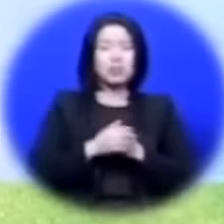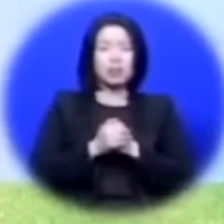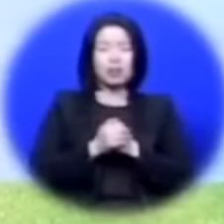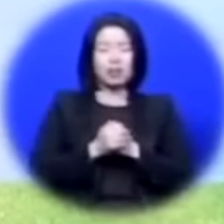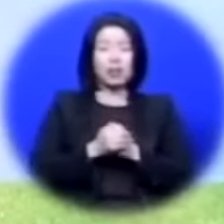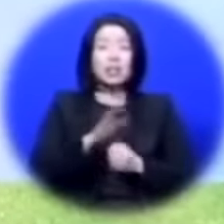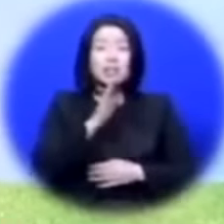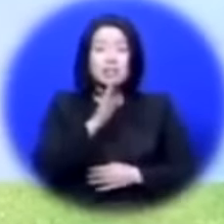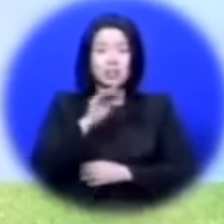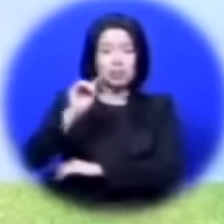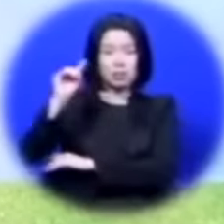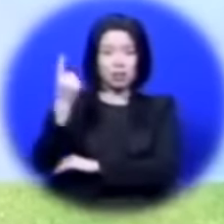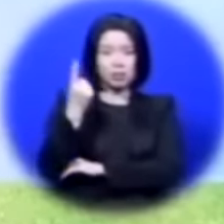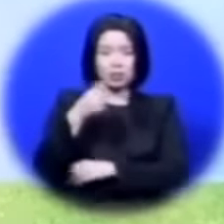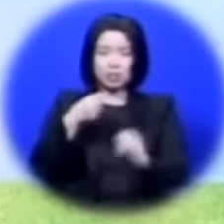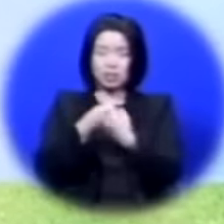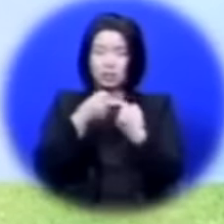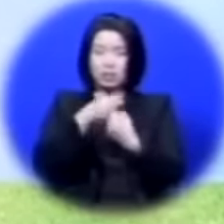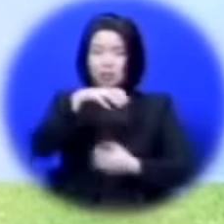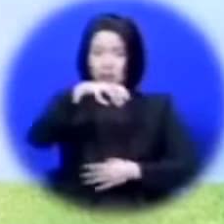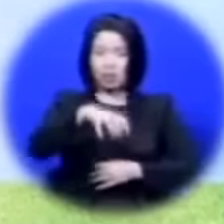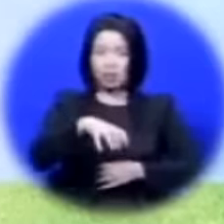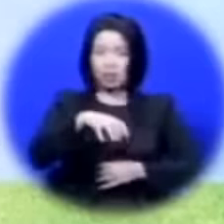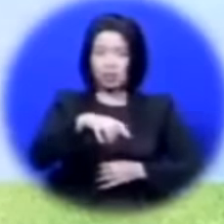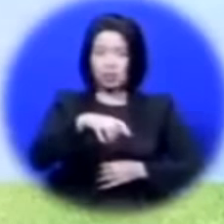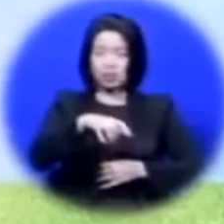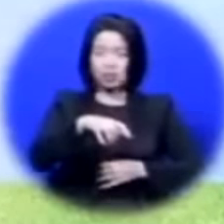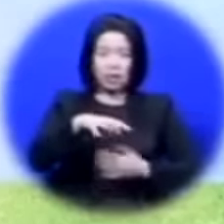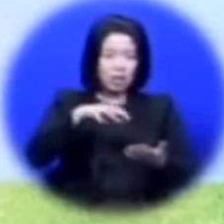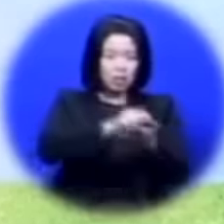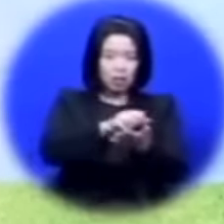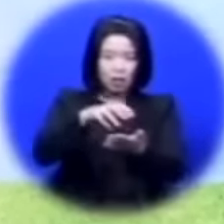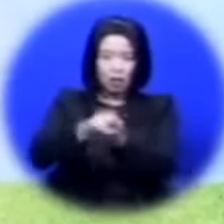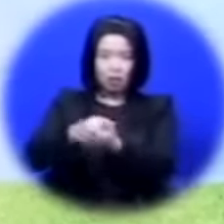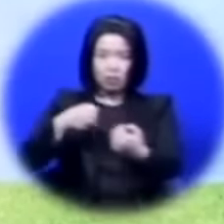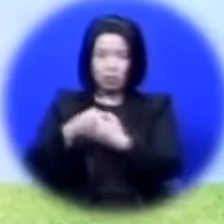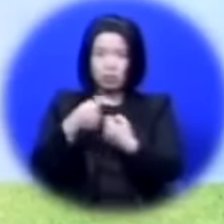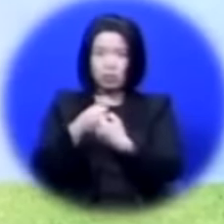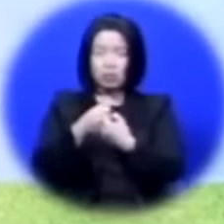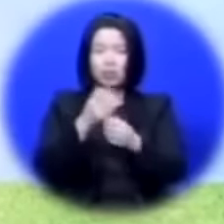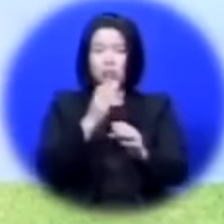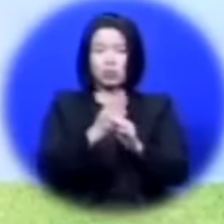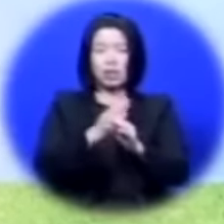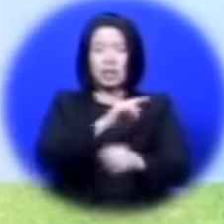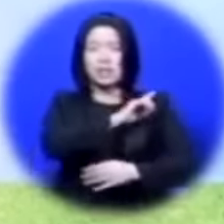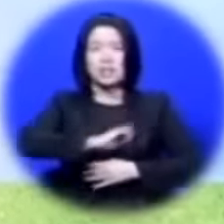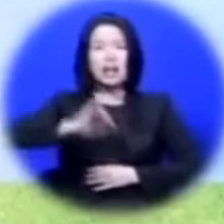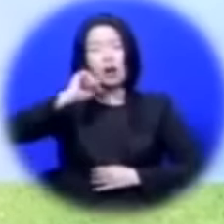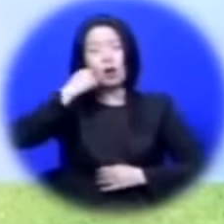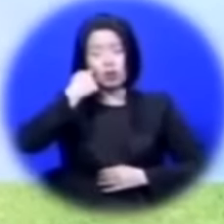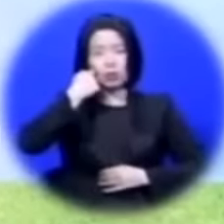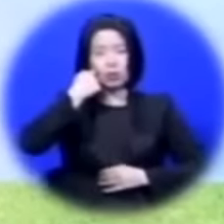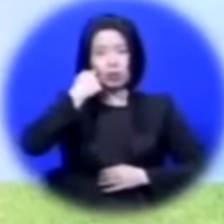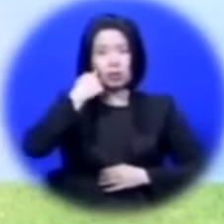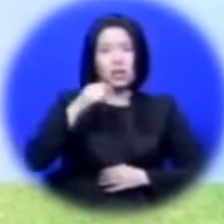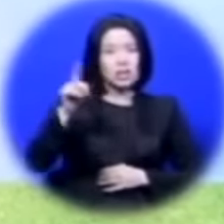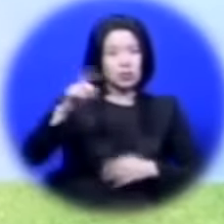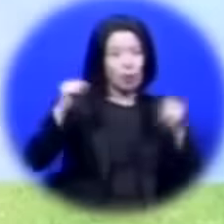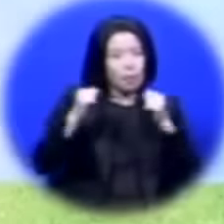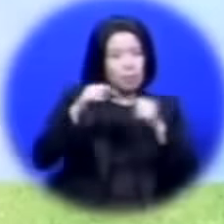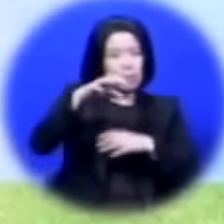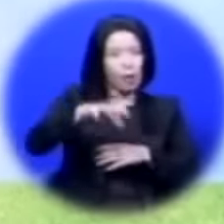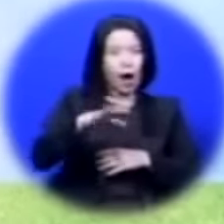실제로 다윗이 전쟁 있던 전어 그 정복 전쟁 중에 가장 어려웠던 전쟁이 그 북쪽에 있었던